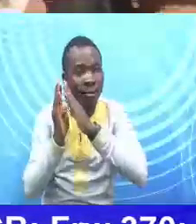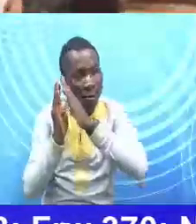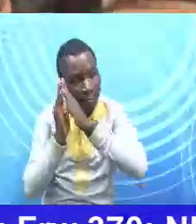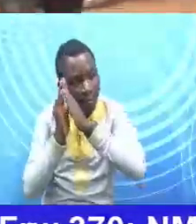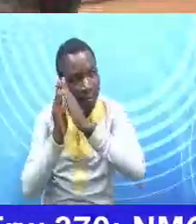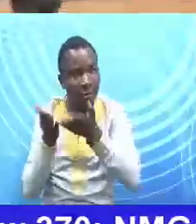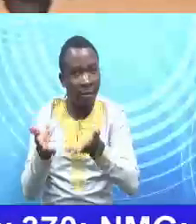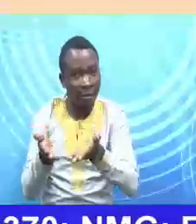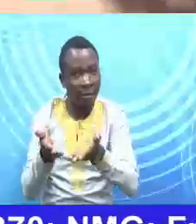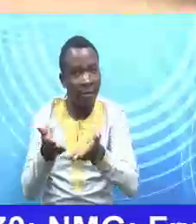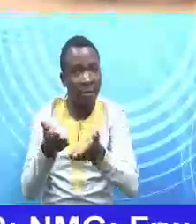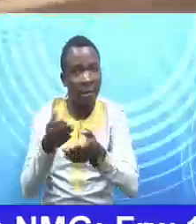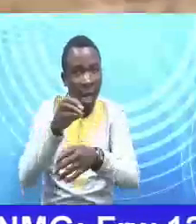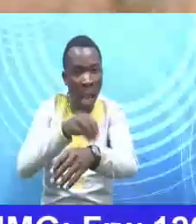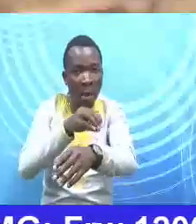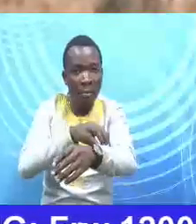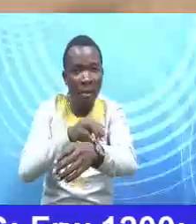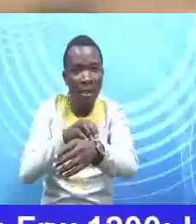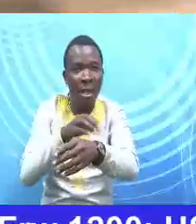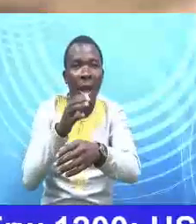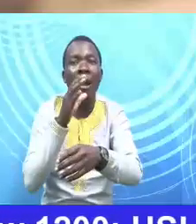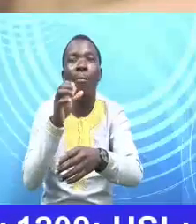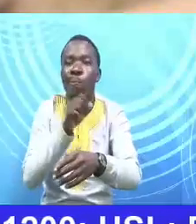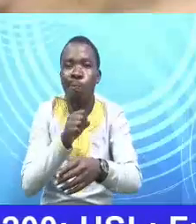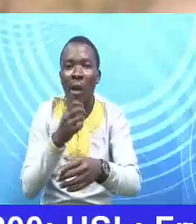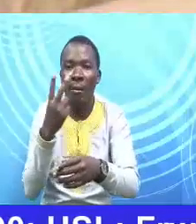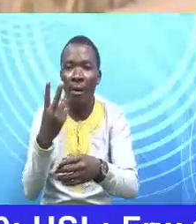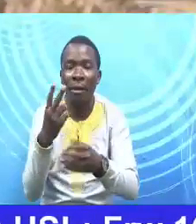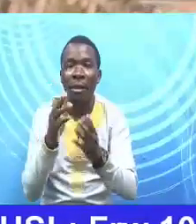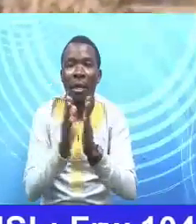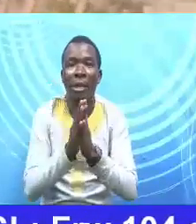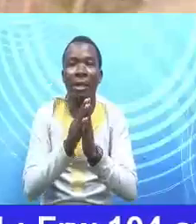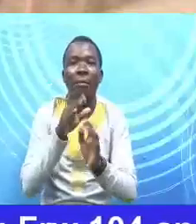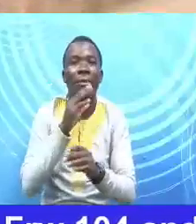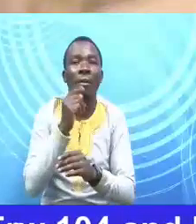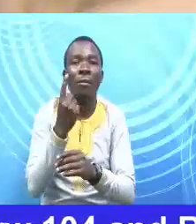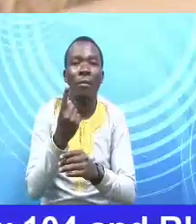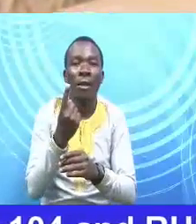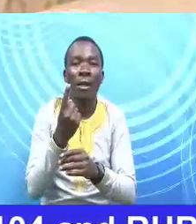n'umugabo? Barwanye bapfa iki? Bari basinze.